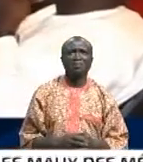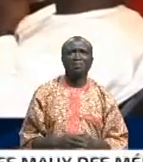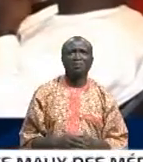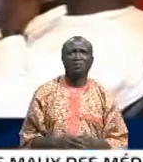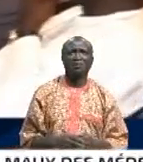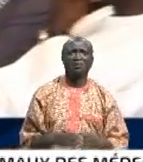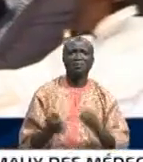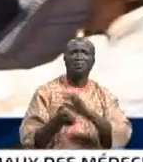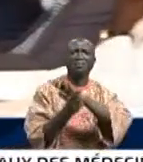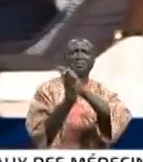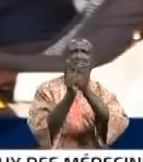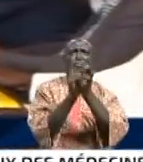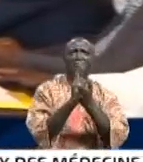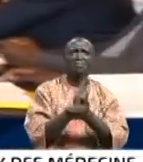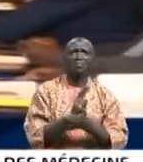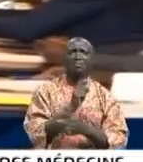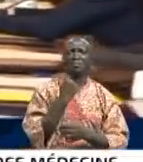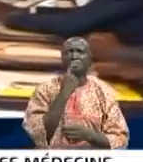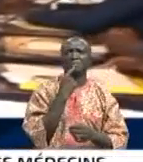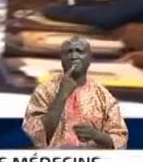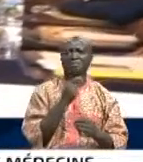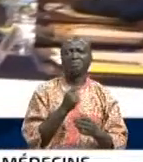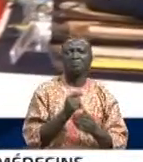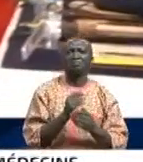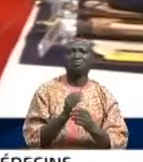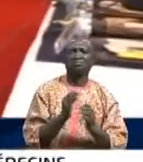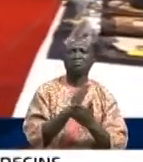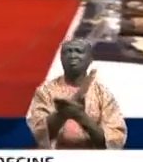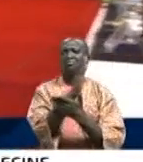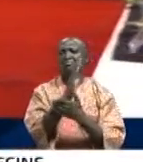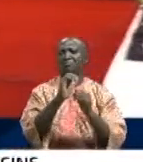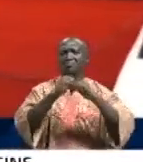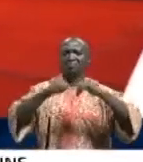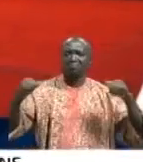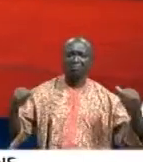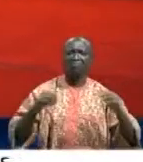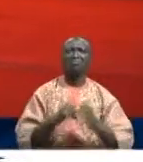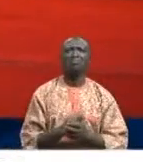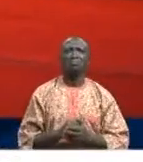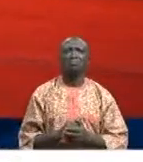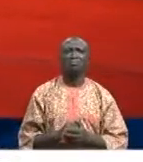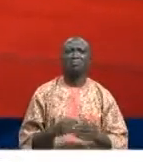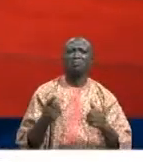qui constitue le point de divergence entre les retraités et les presses